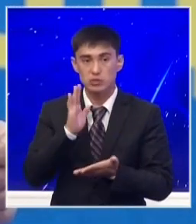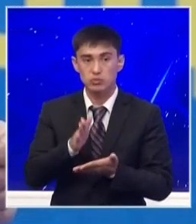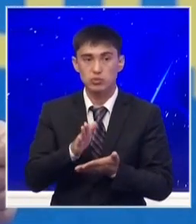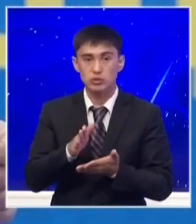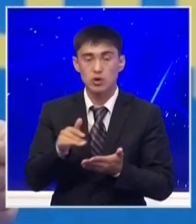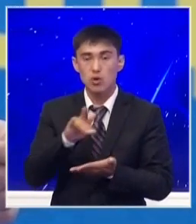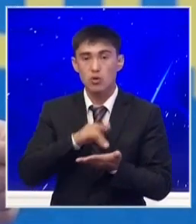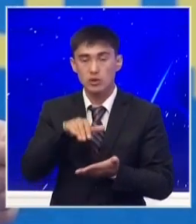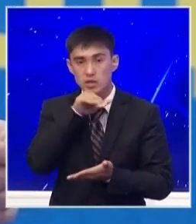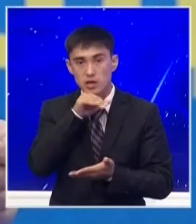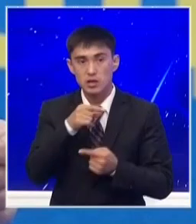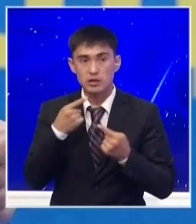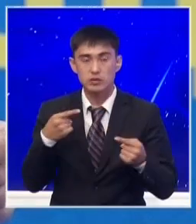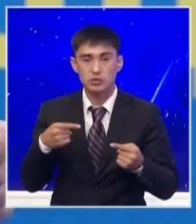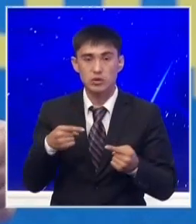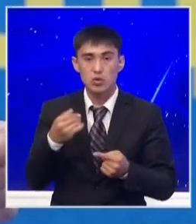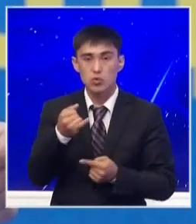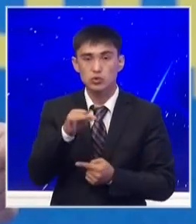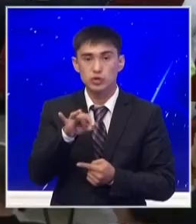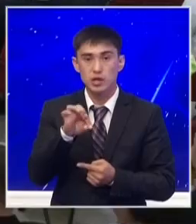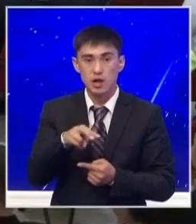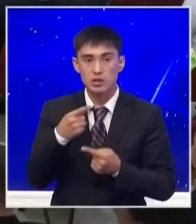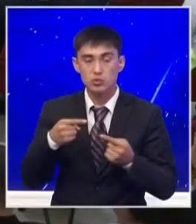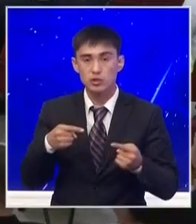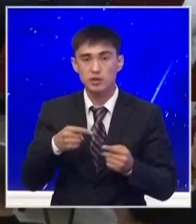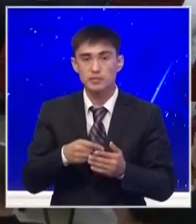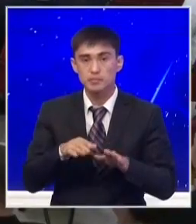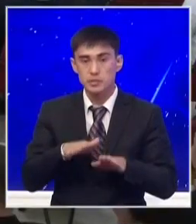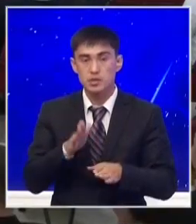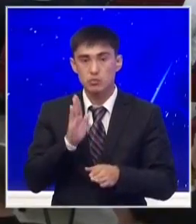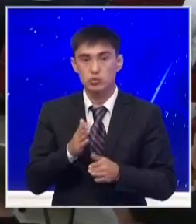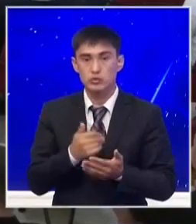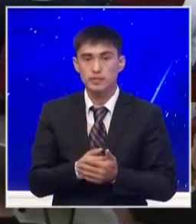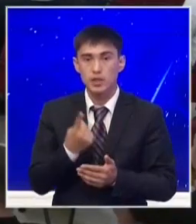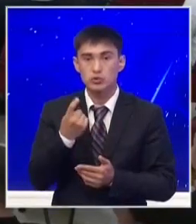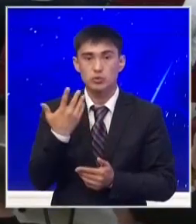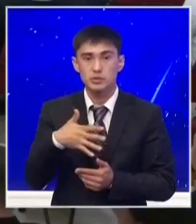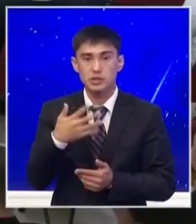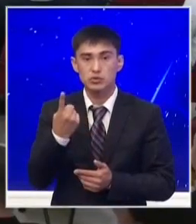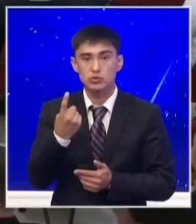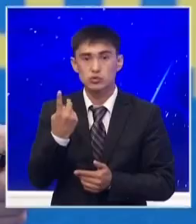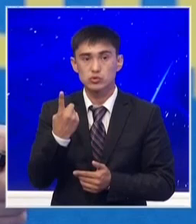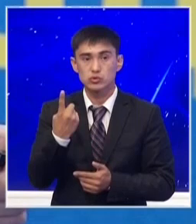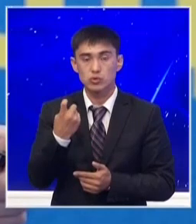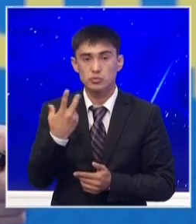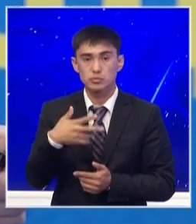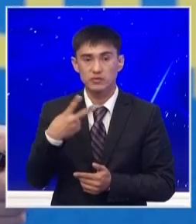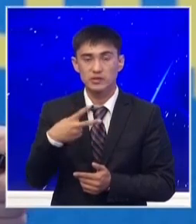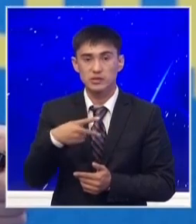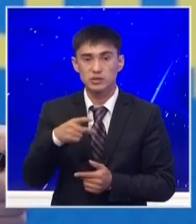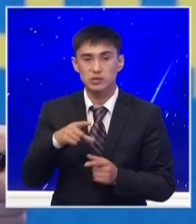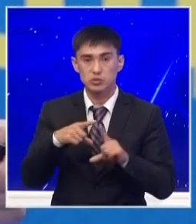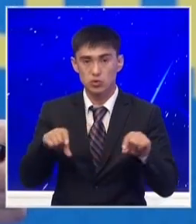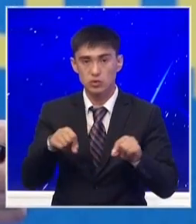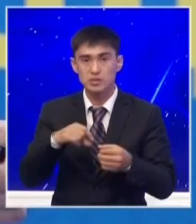город Текеле, Чарал, там и других городов. Охват будет в этом году примерно 150-120 школ. Есть закрытые